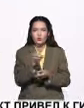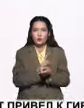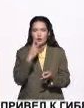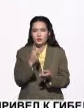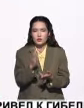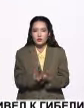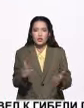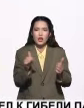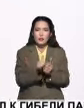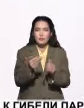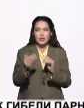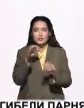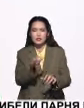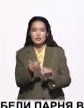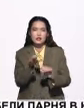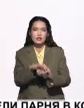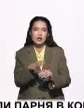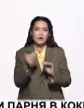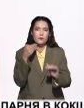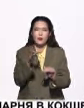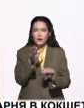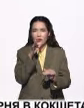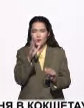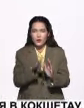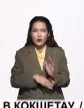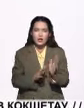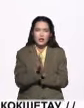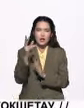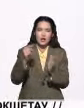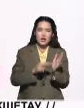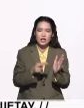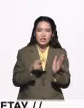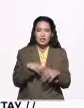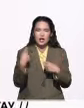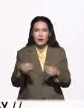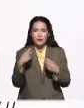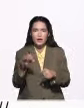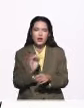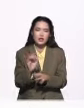Среди них выявлены те издержки, которые приводят к беспричинному росту цен на лекарства. Маркетинговые на